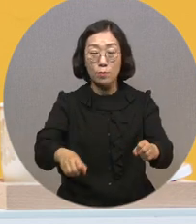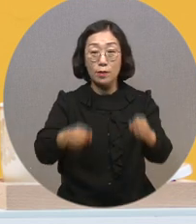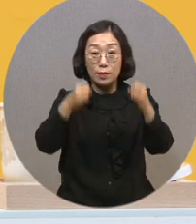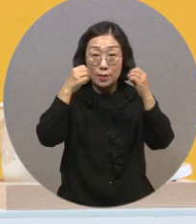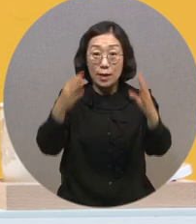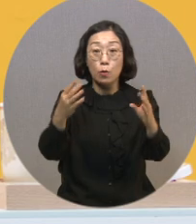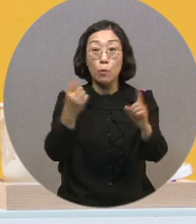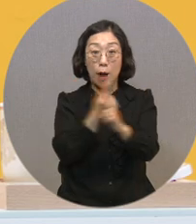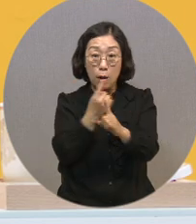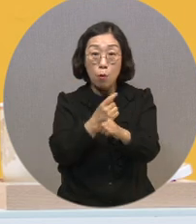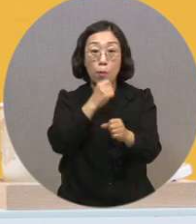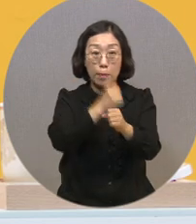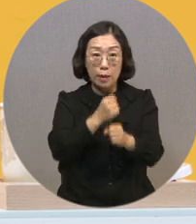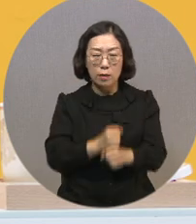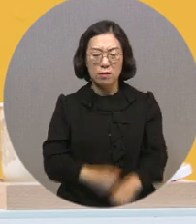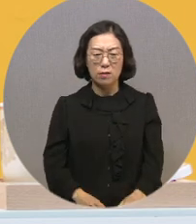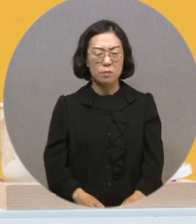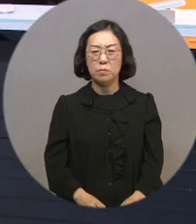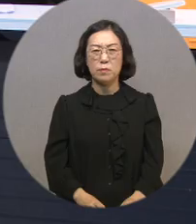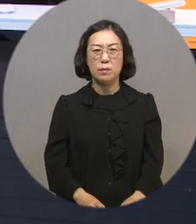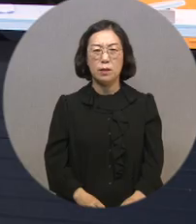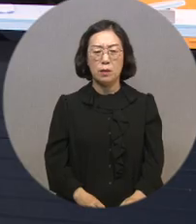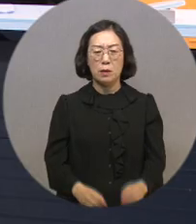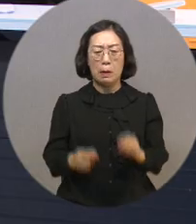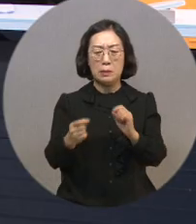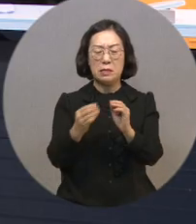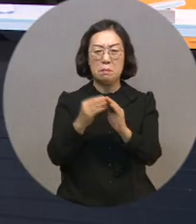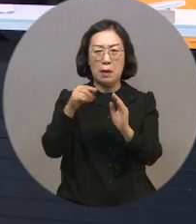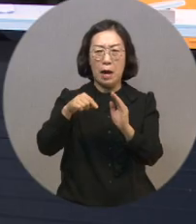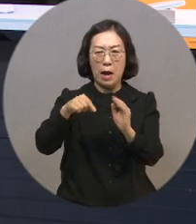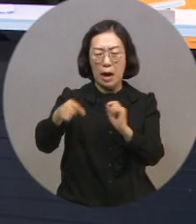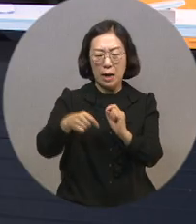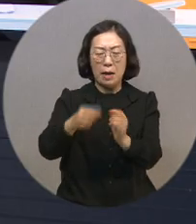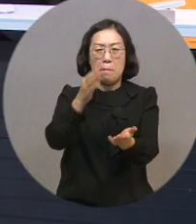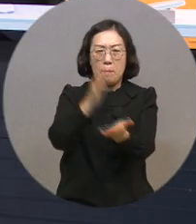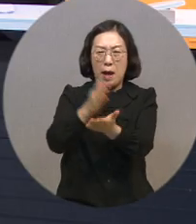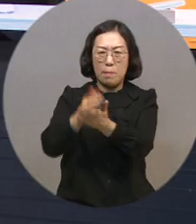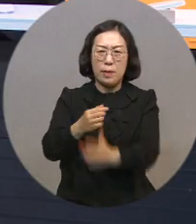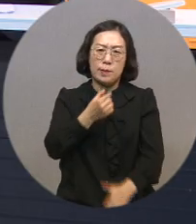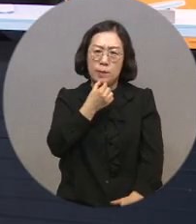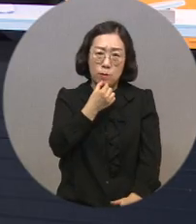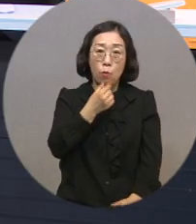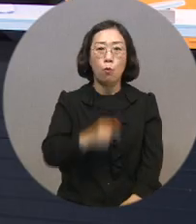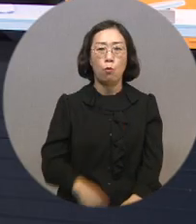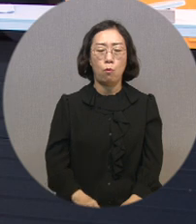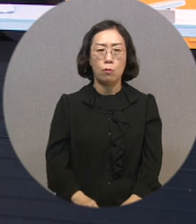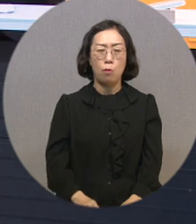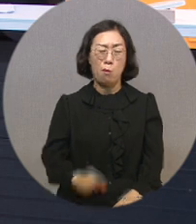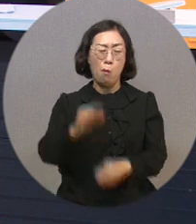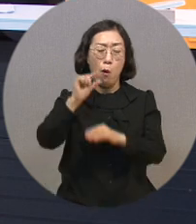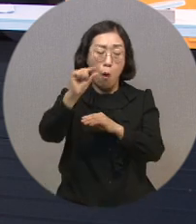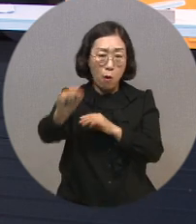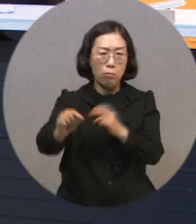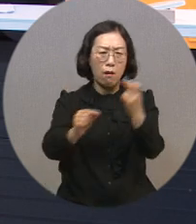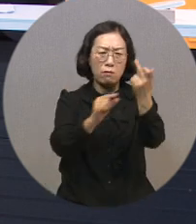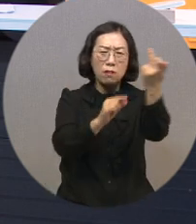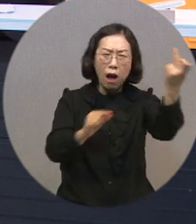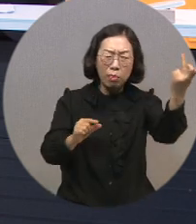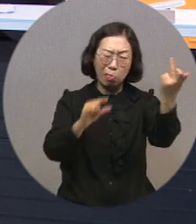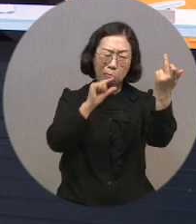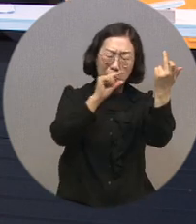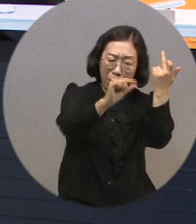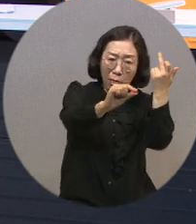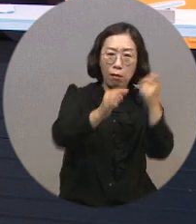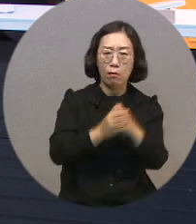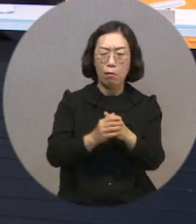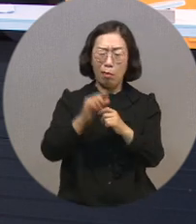80년대 님비 핀미 현상, 지금도 문미한 것입니다만은 이 지금 산비탈이나 이 정말 이